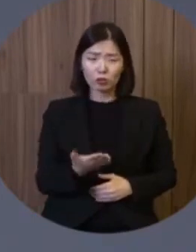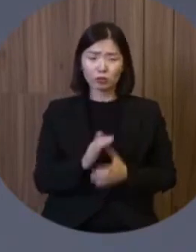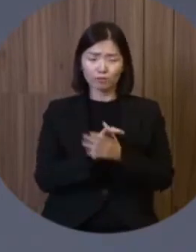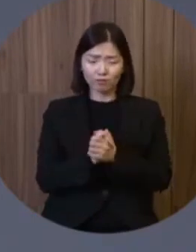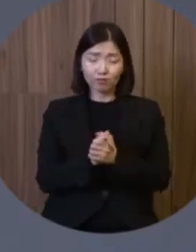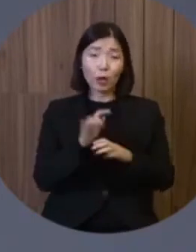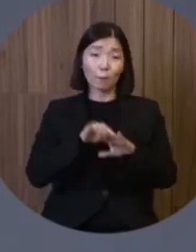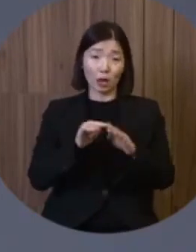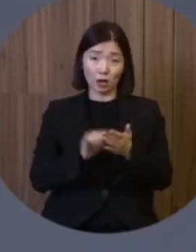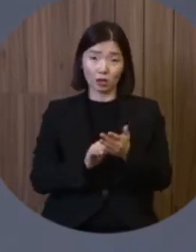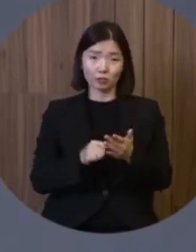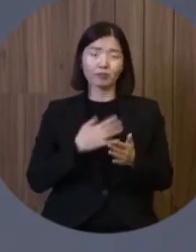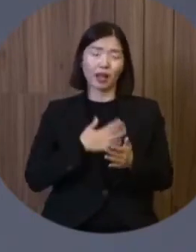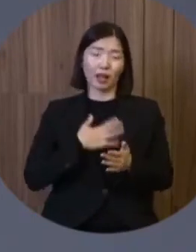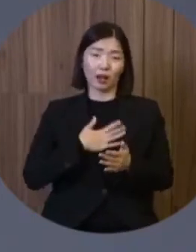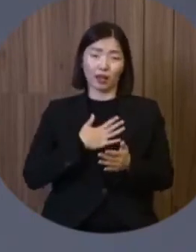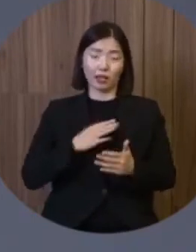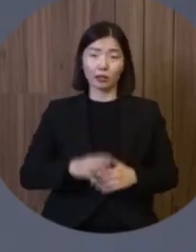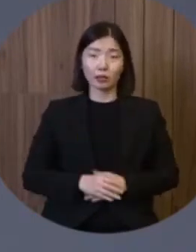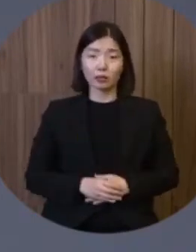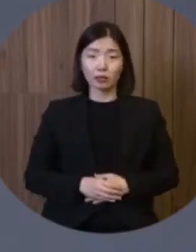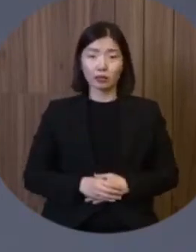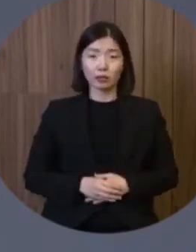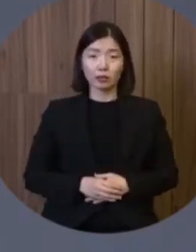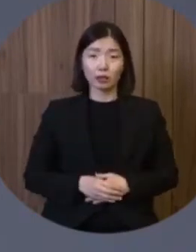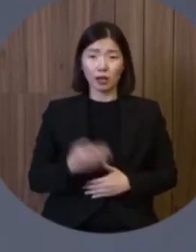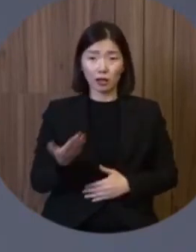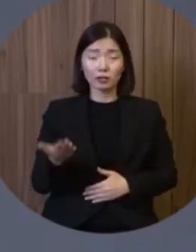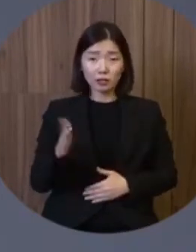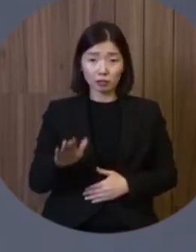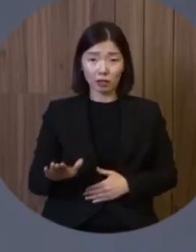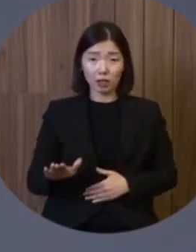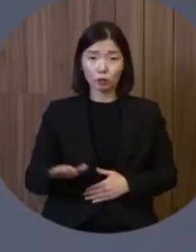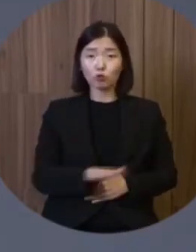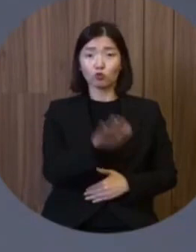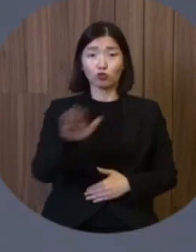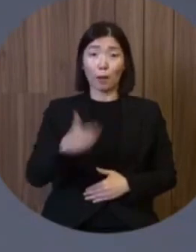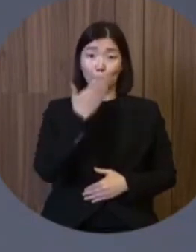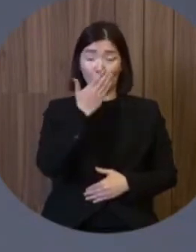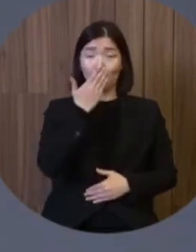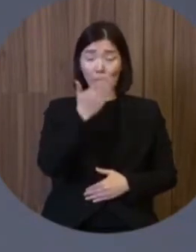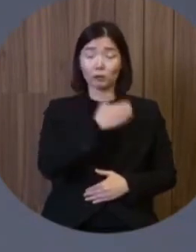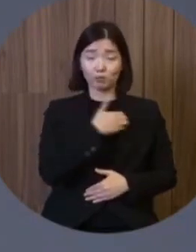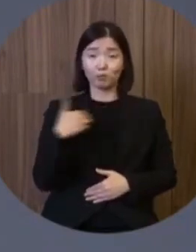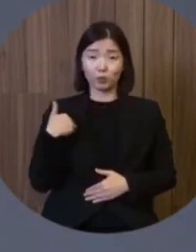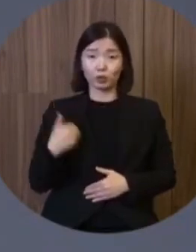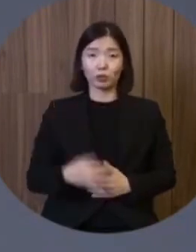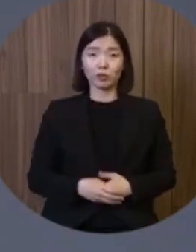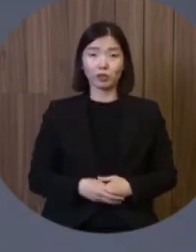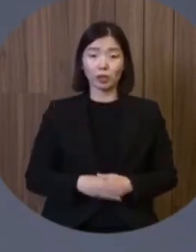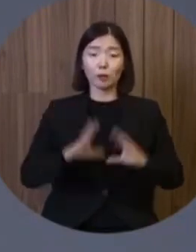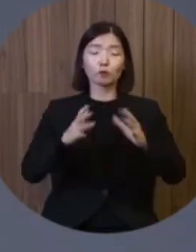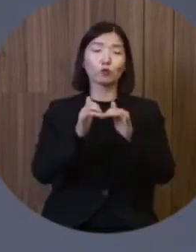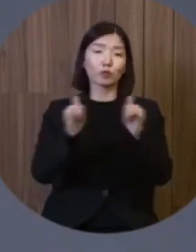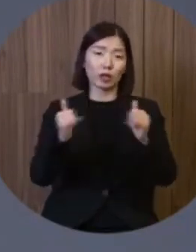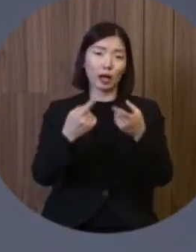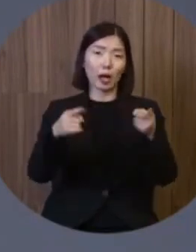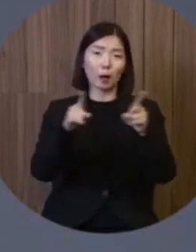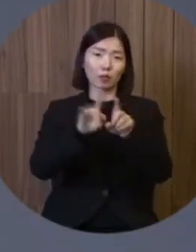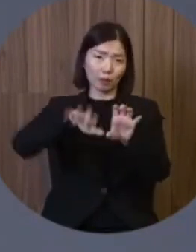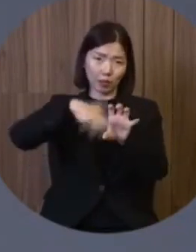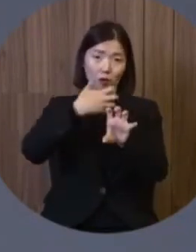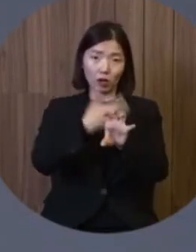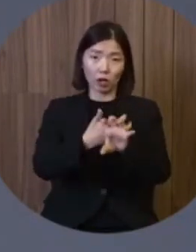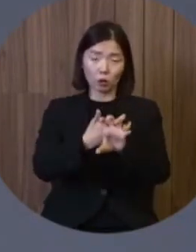절박한 마음 잘 알고 있습니다. 그렇지만 우리는 할 수 있습니다. 국민과 함께